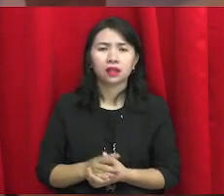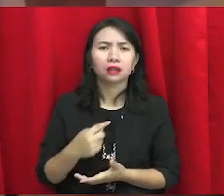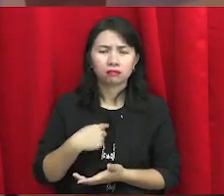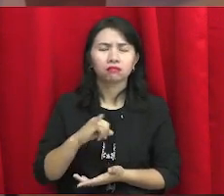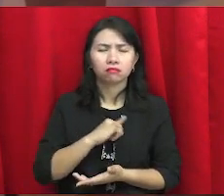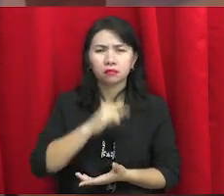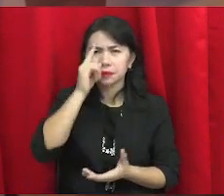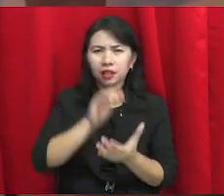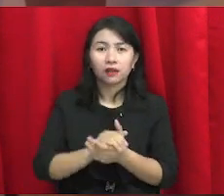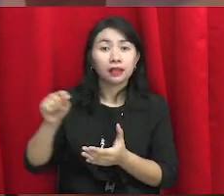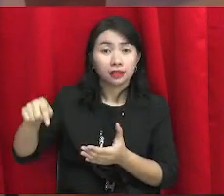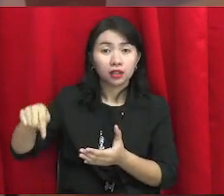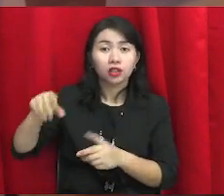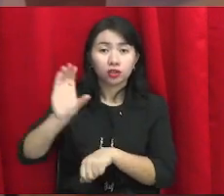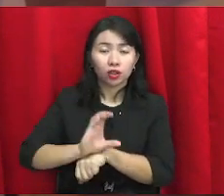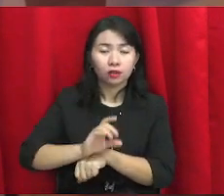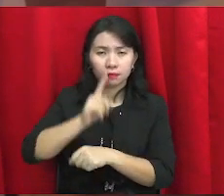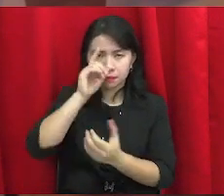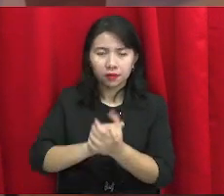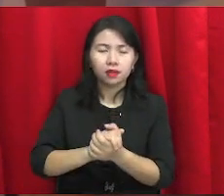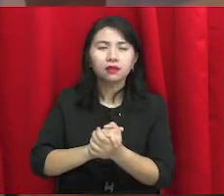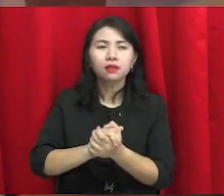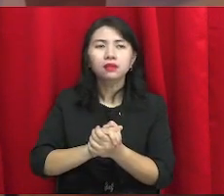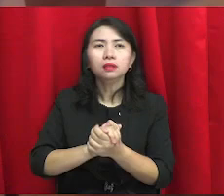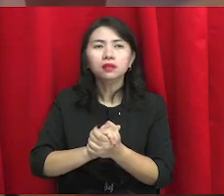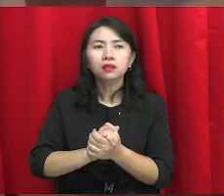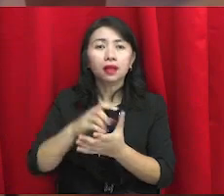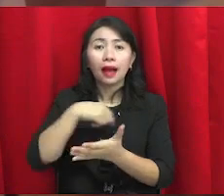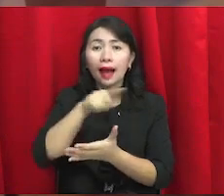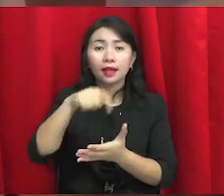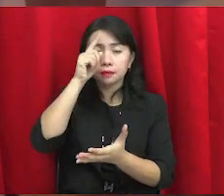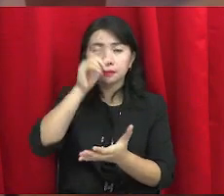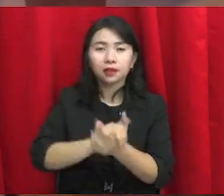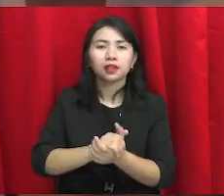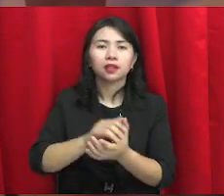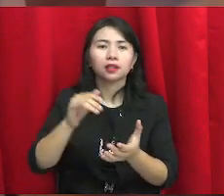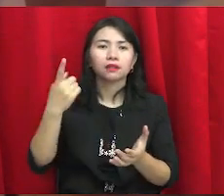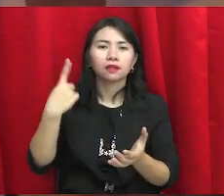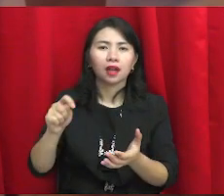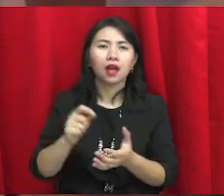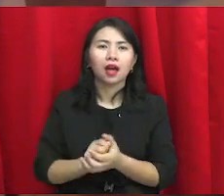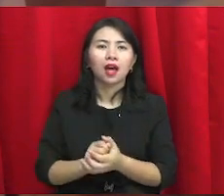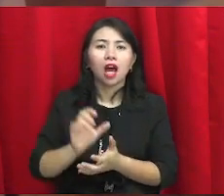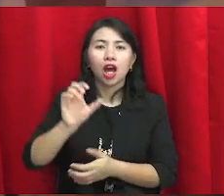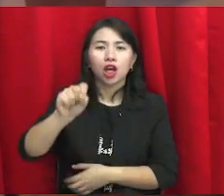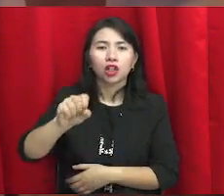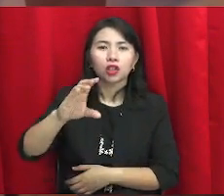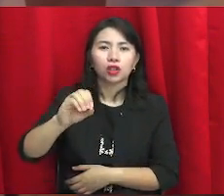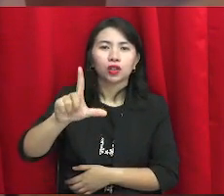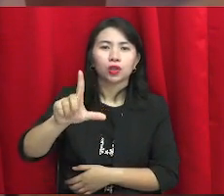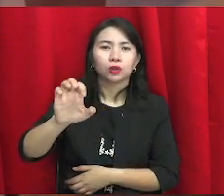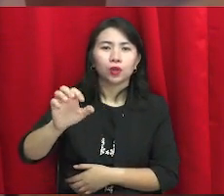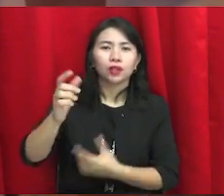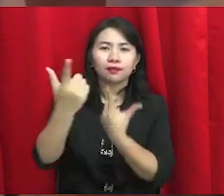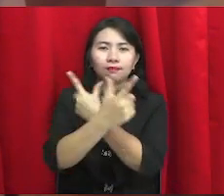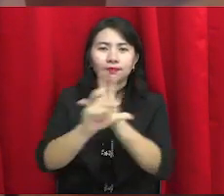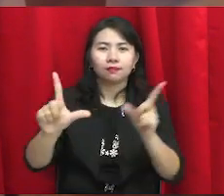naniniwala ang simbahan natin, naniniwala tayo sa tinatawag na soul